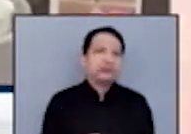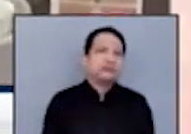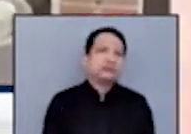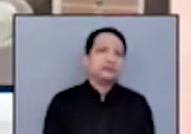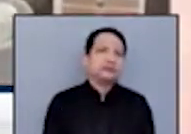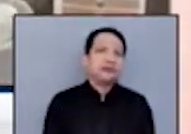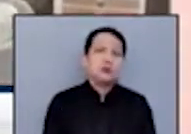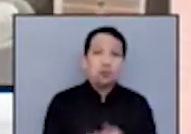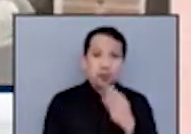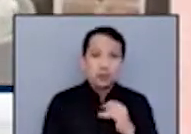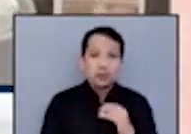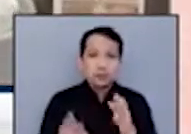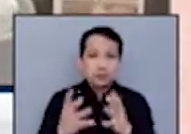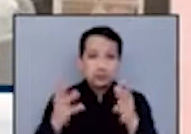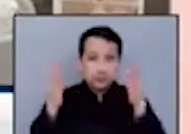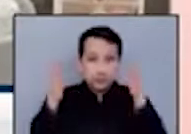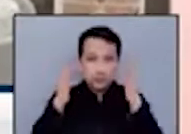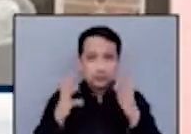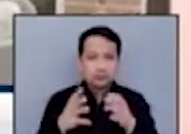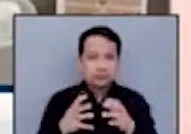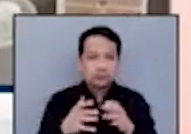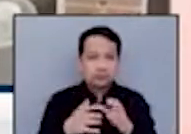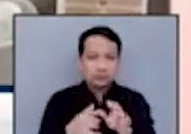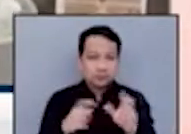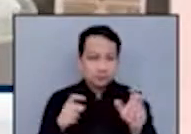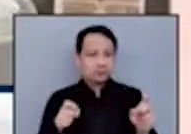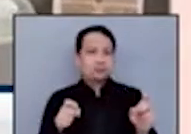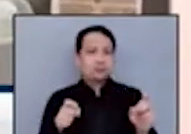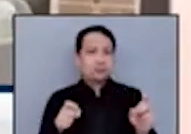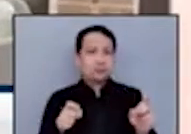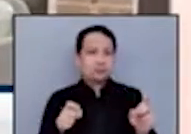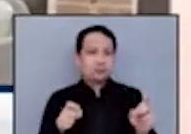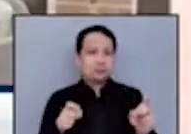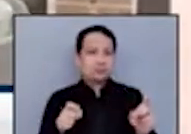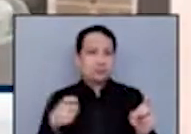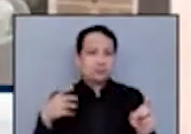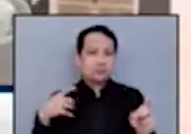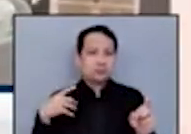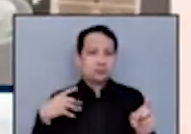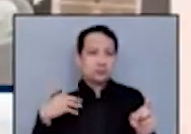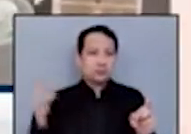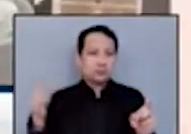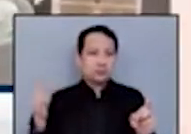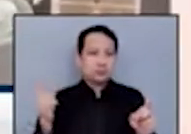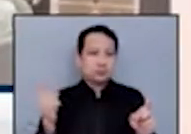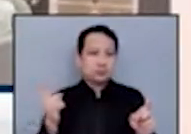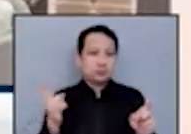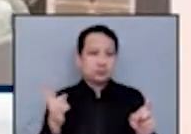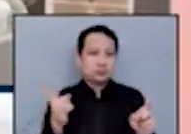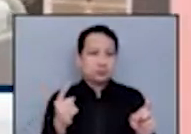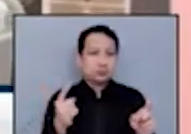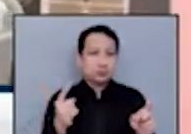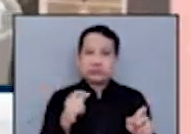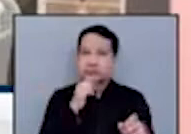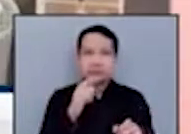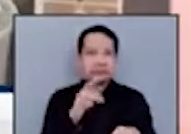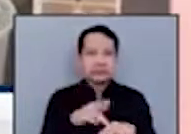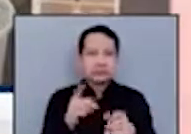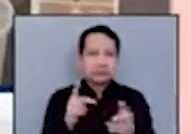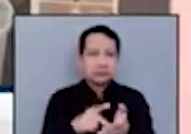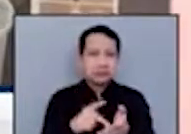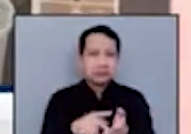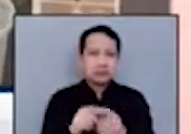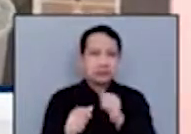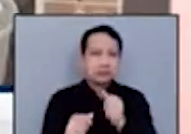wild, naka-steady lang sila sa isang twig, naghihintay lang ng prey. So, hindi sila ano, ganong kalikot na... Well, alam naman natin yung mga